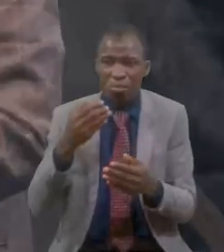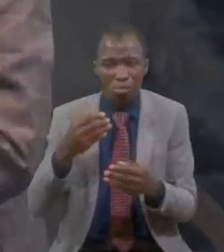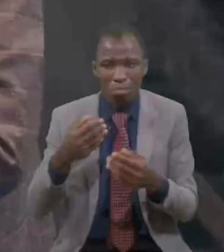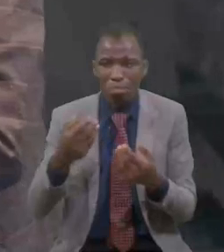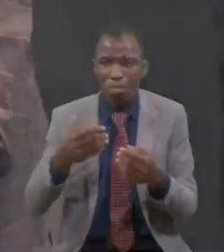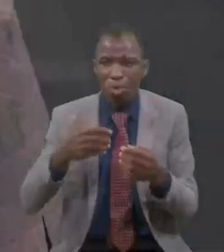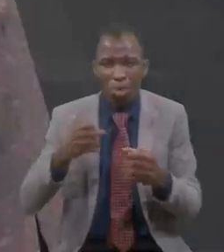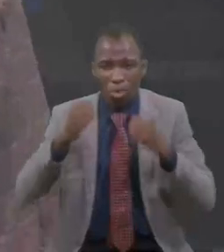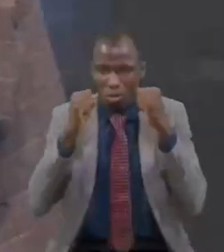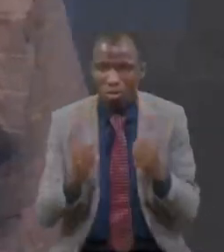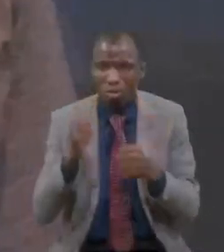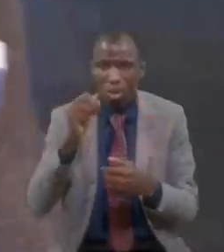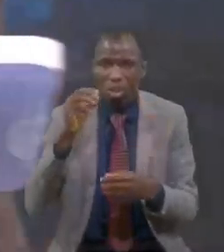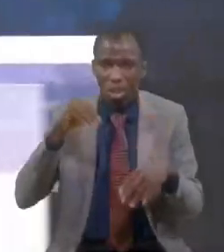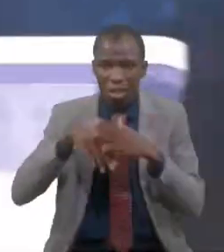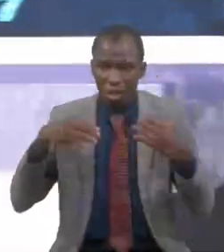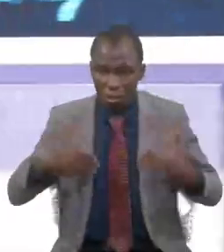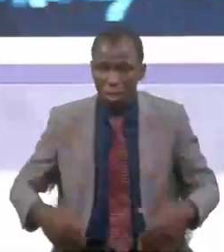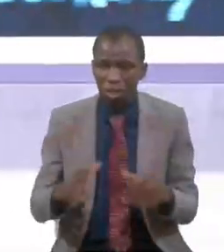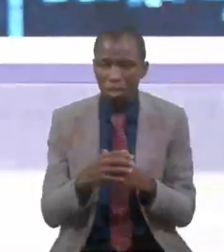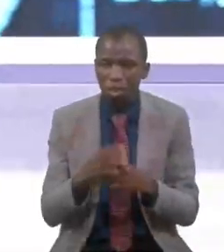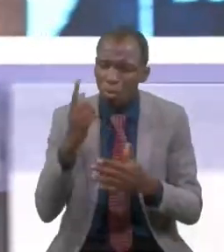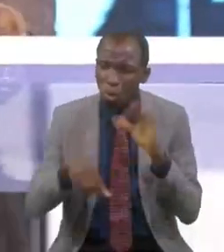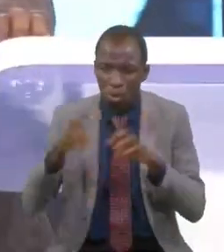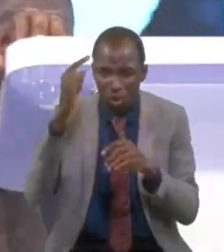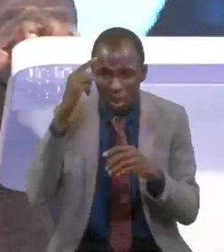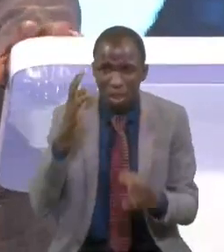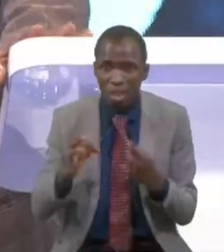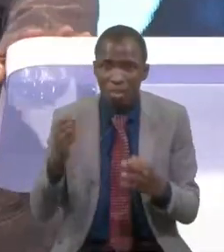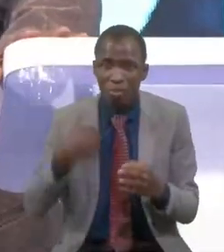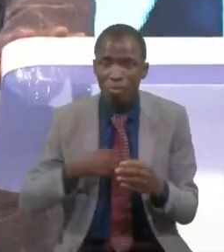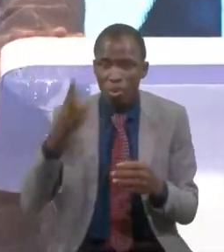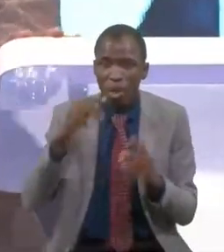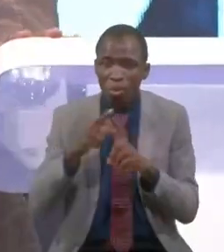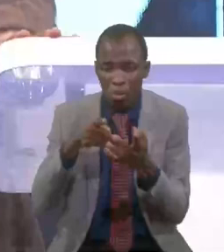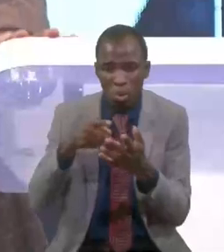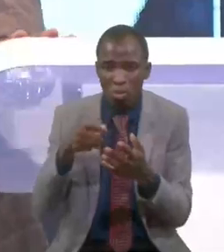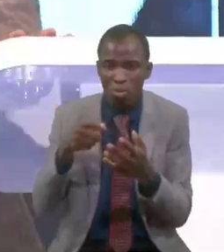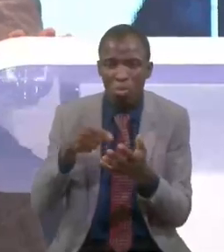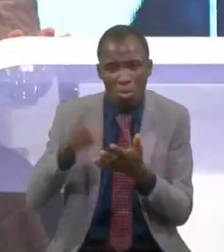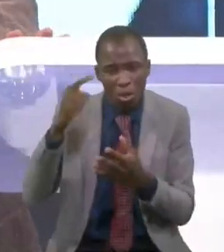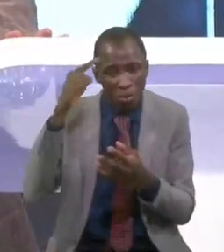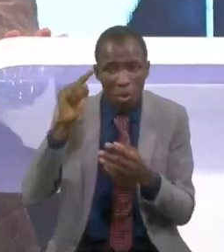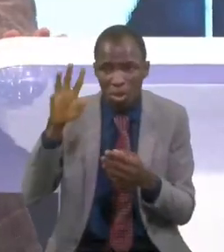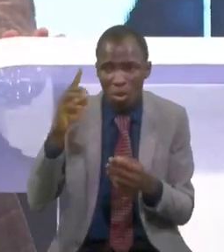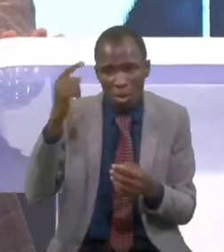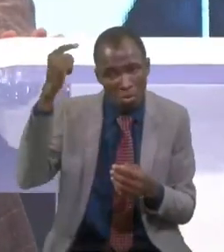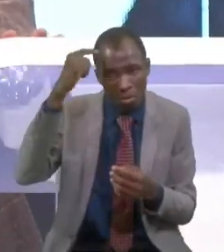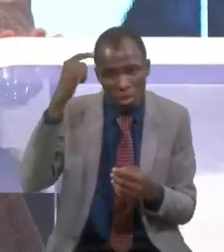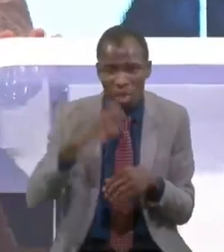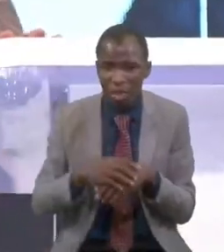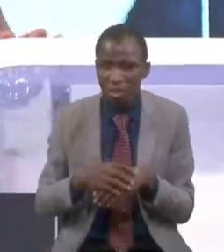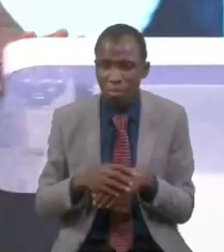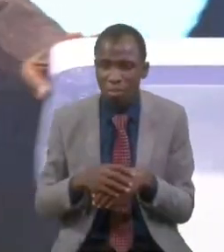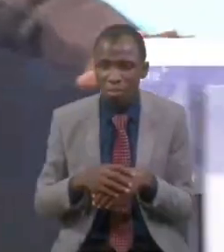cœur dans votre corps si vous pouvez payer pour cela que pensez-vous si si vous devez payer